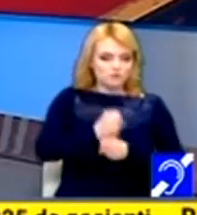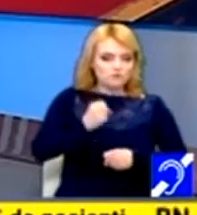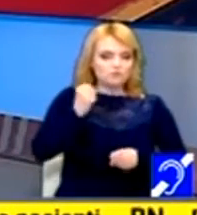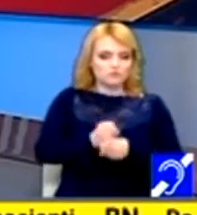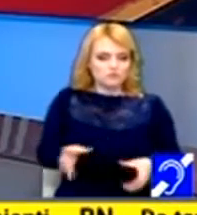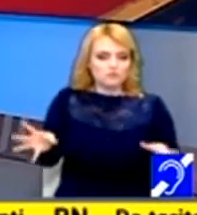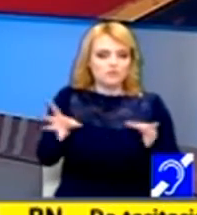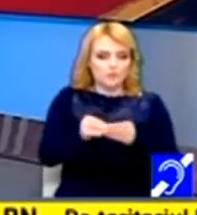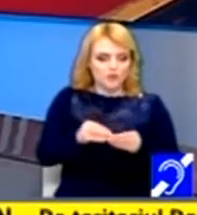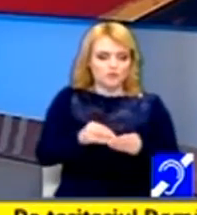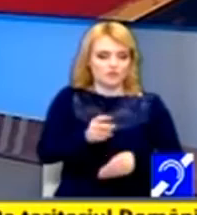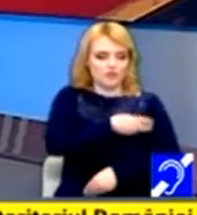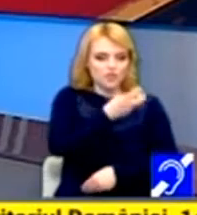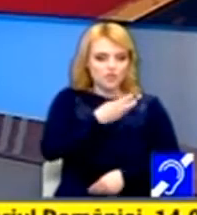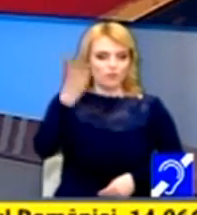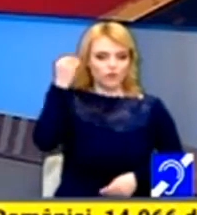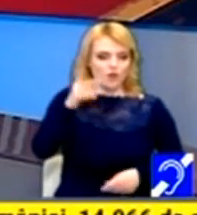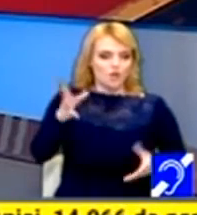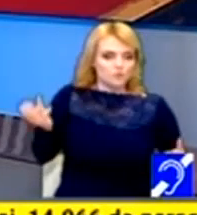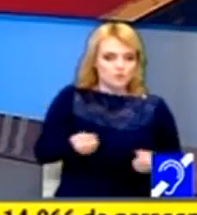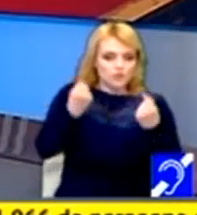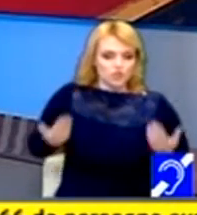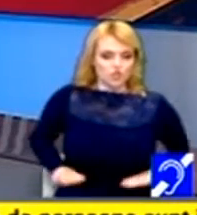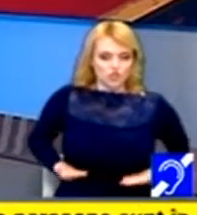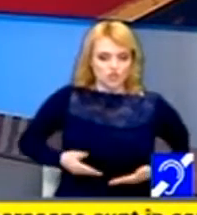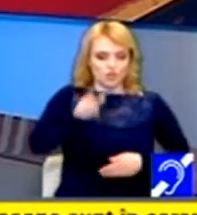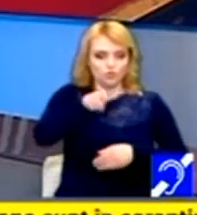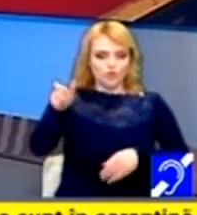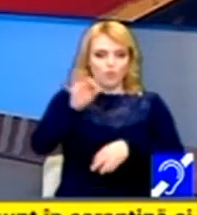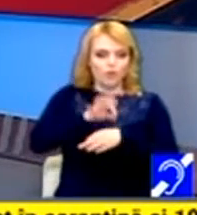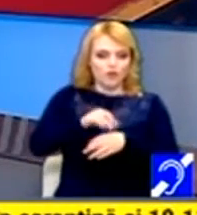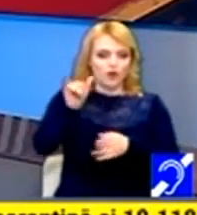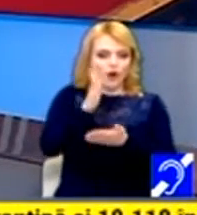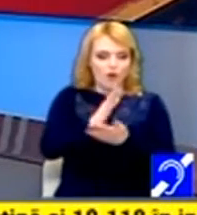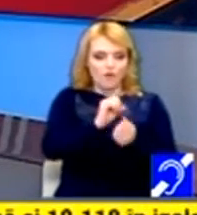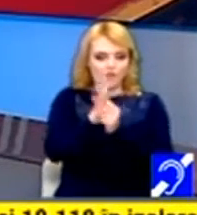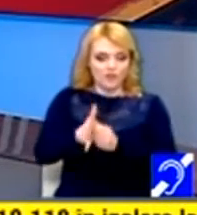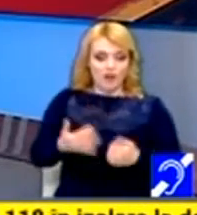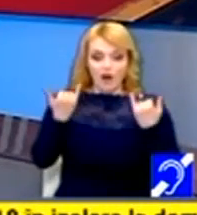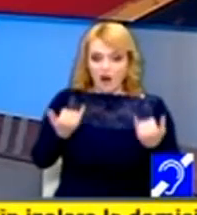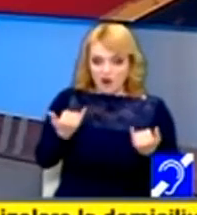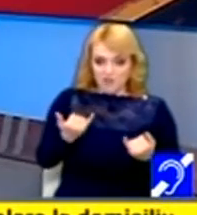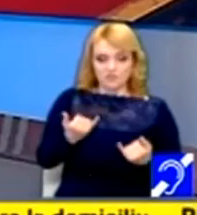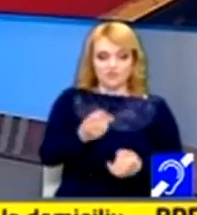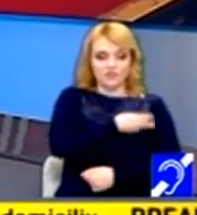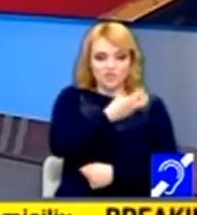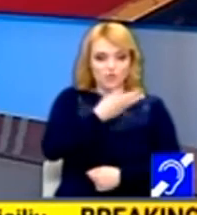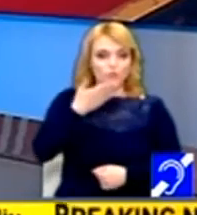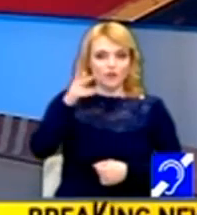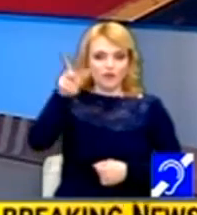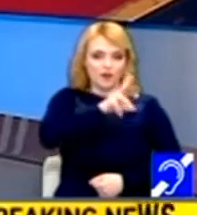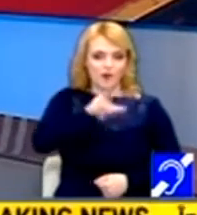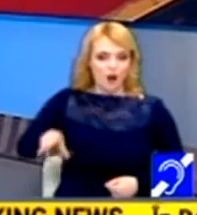cot cu medicii basarabeni pentru a salva viețile pacienților infectați cu COVID-19. Astăzi, medicii români aflați în